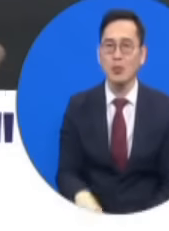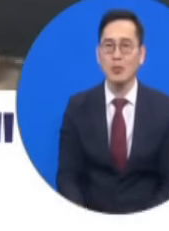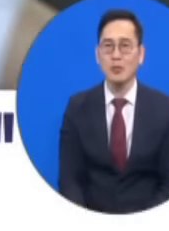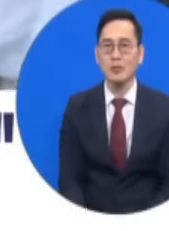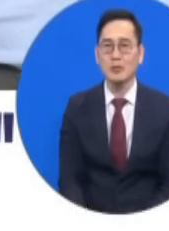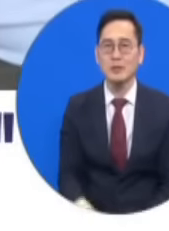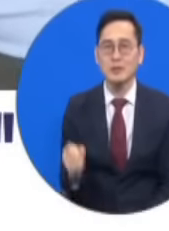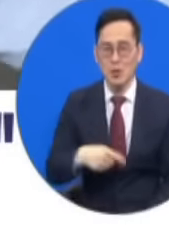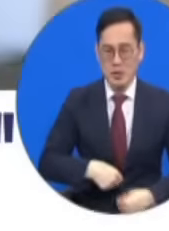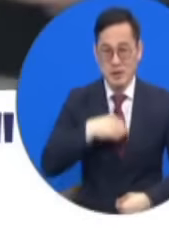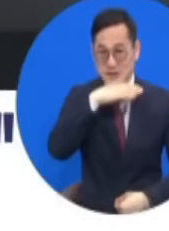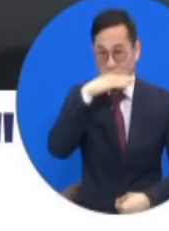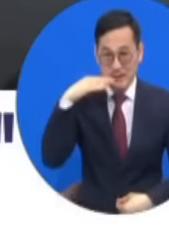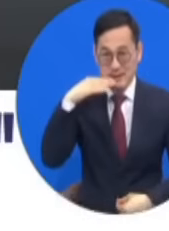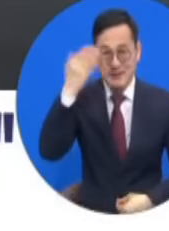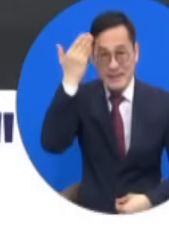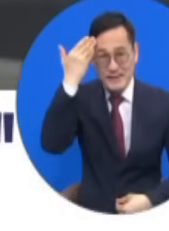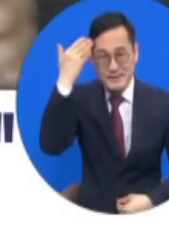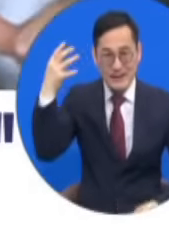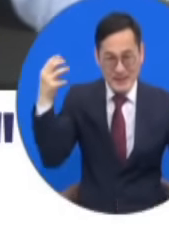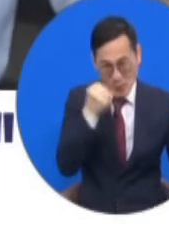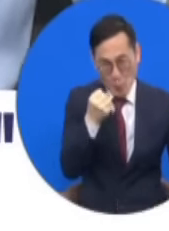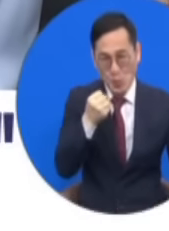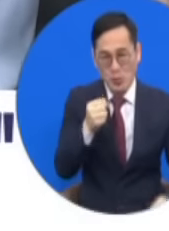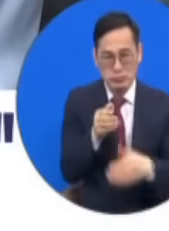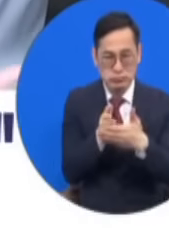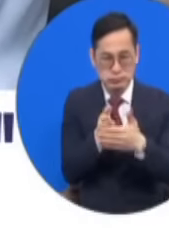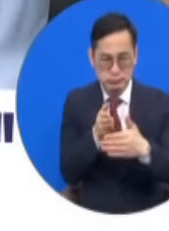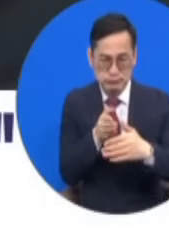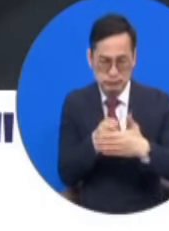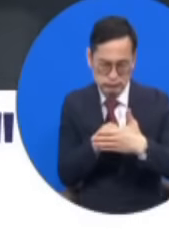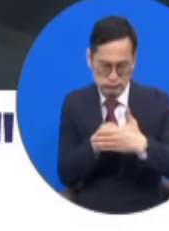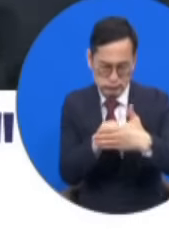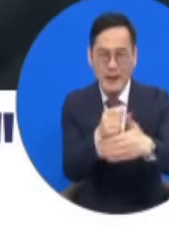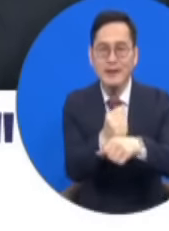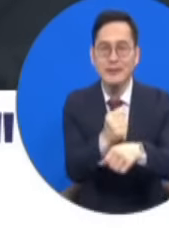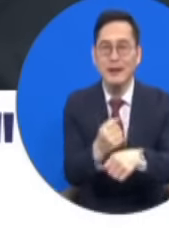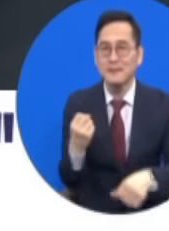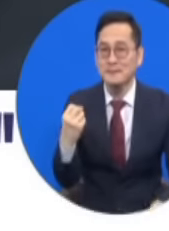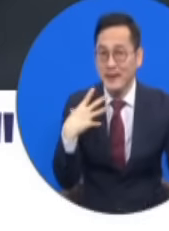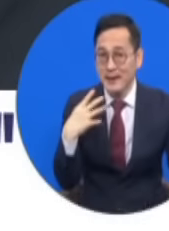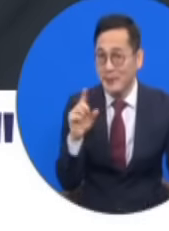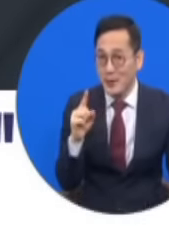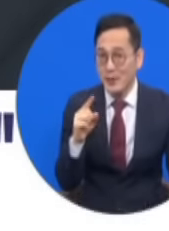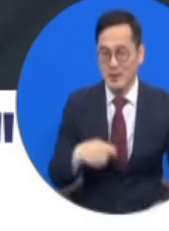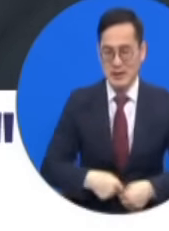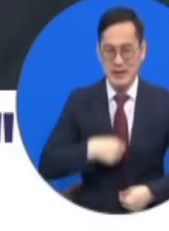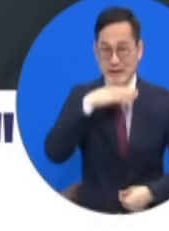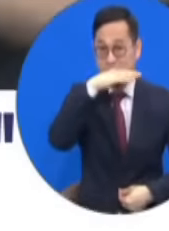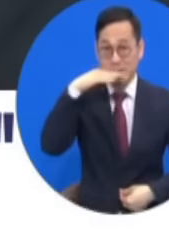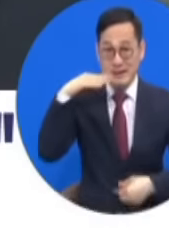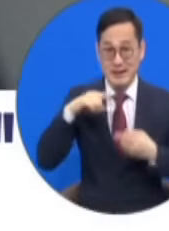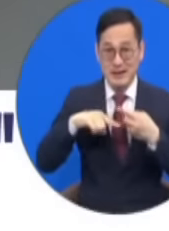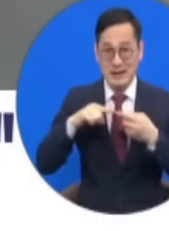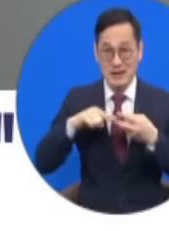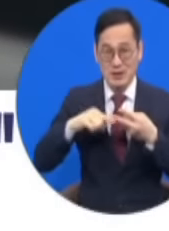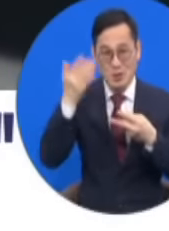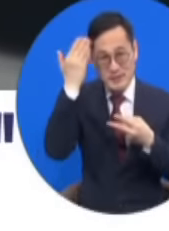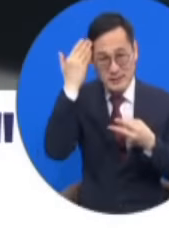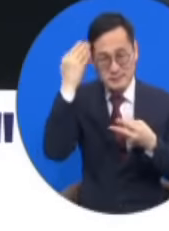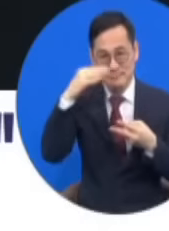정의와 상식이라는 나침판 하나를 들고 간다는 생각을 하고 있다. 이 얘기는 뭐냐면 사실은 정의와 상식만 통하는